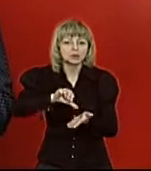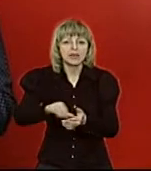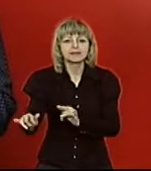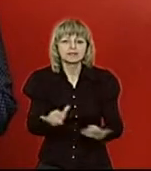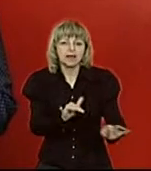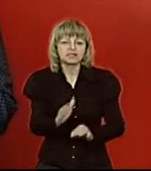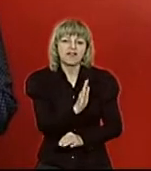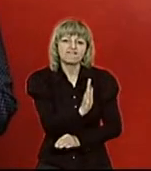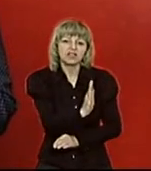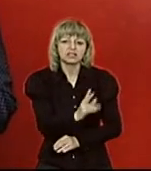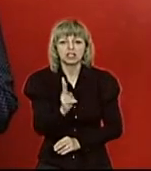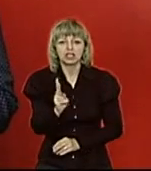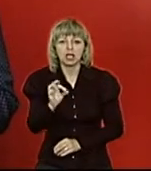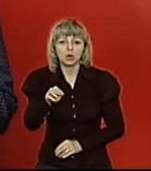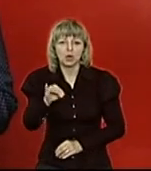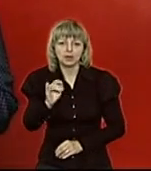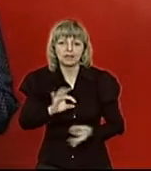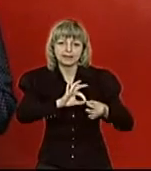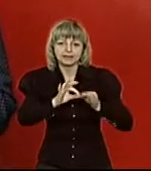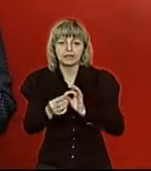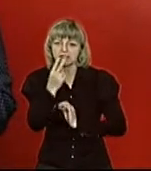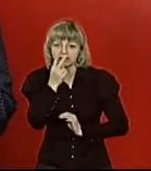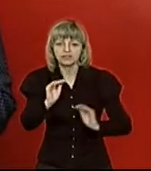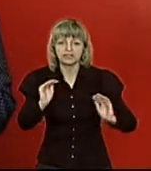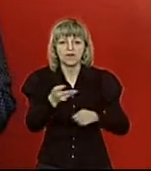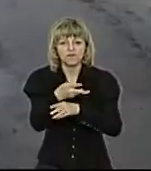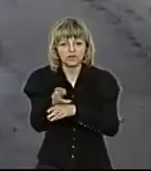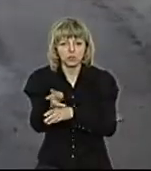акції Валентина Котік. Детальніше дивіться у відео.